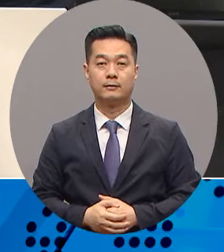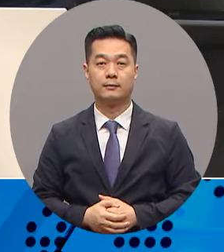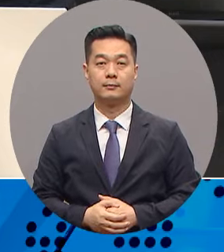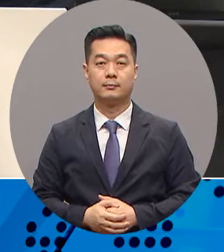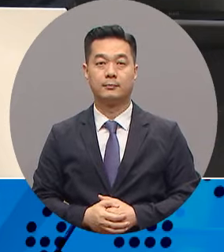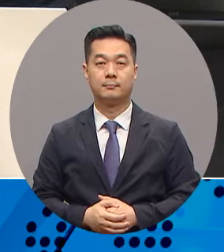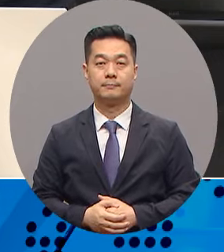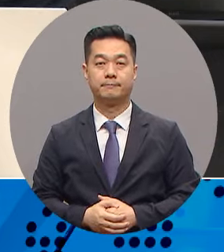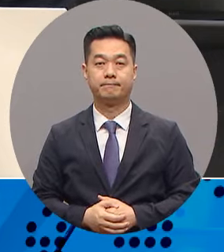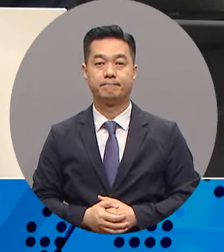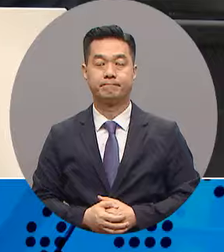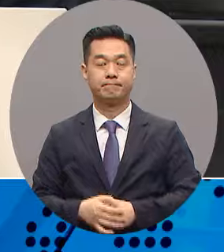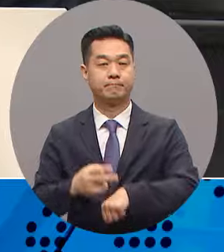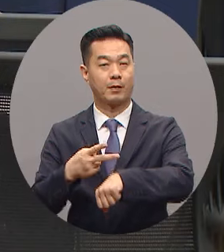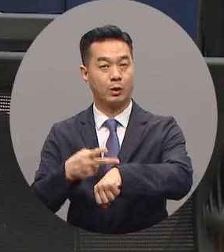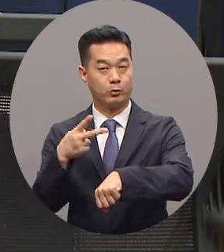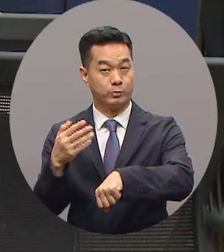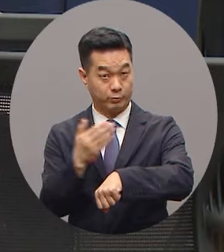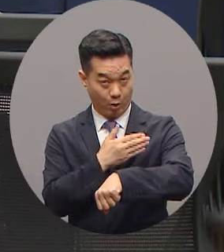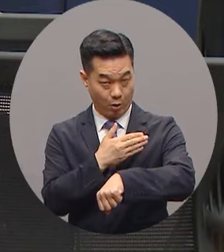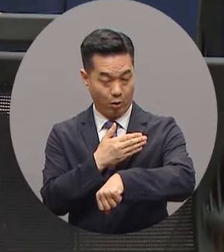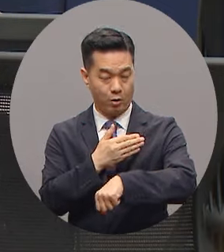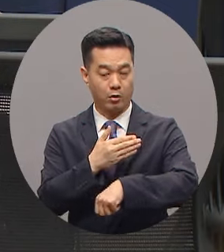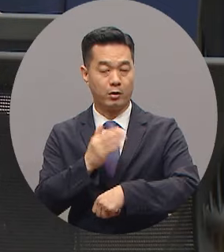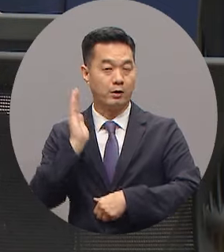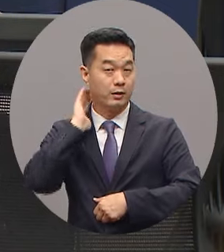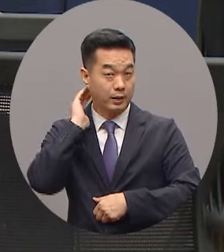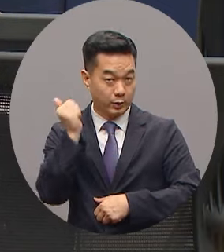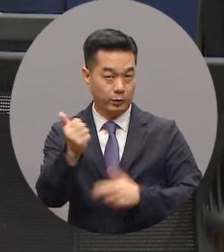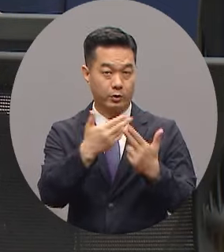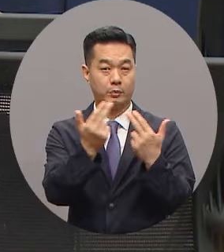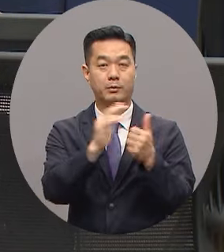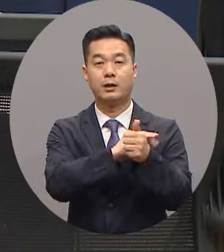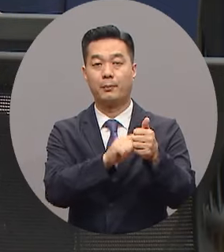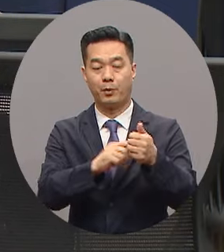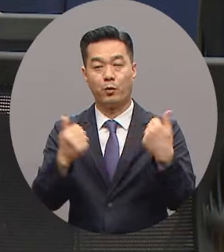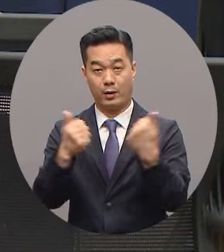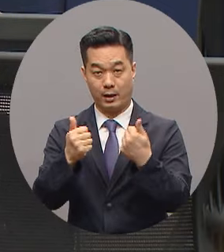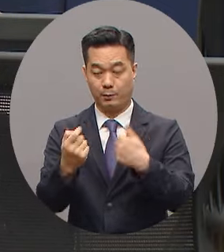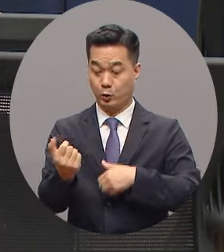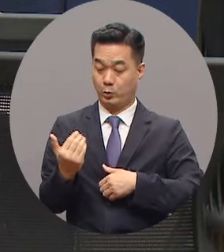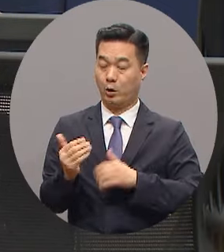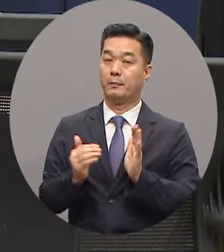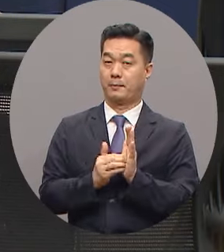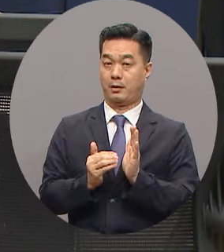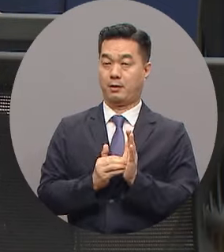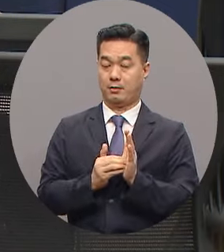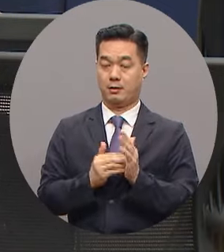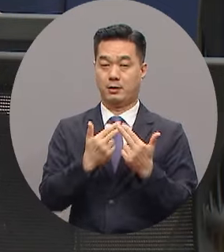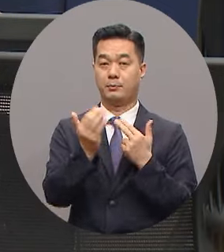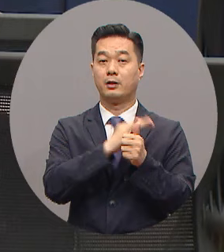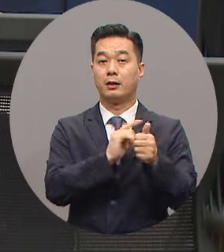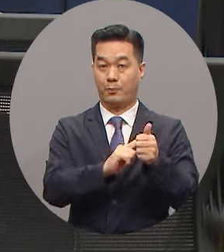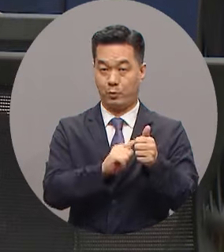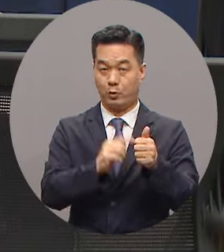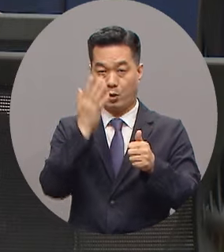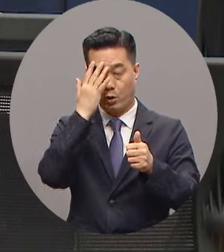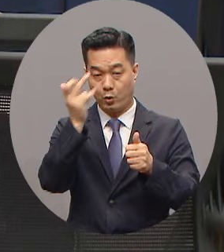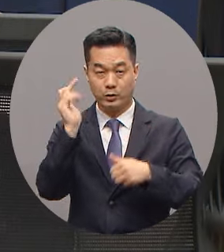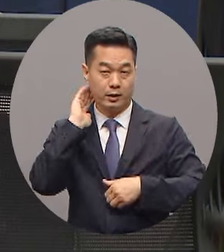어땠나요네 시부터 진행된 영수회담은 조금 전 끝이났습니다 이재명 대표도 통령 시를